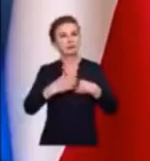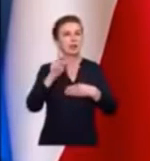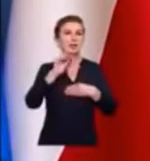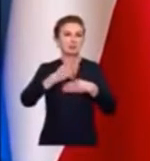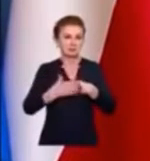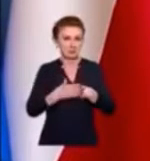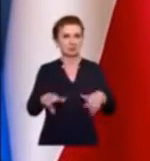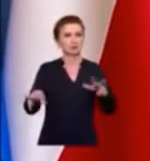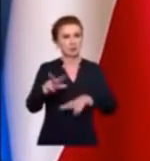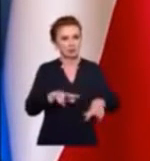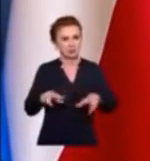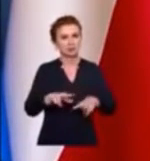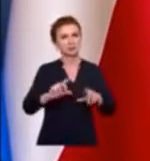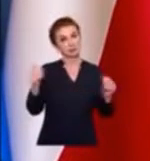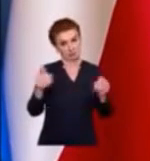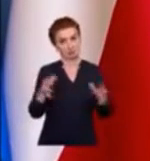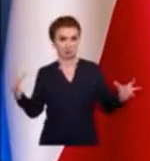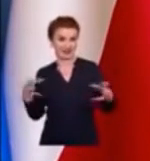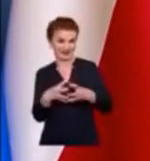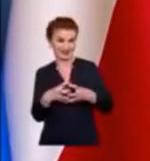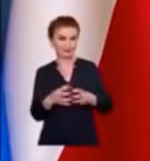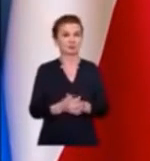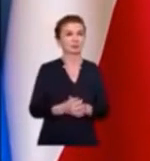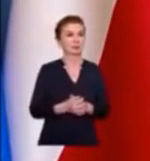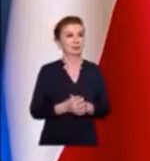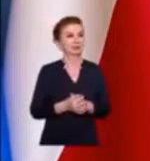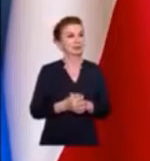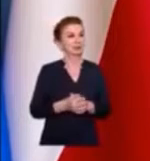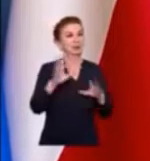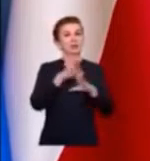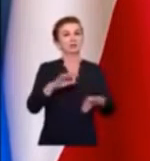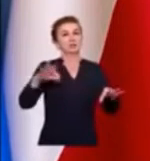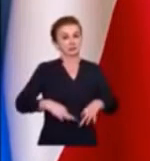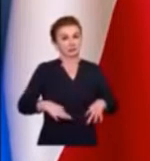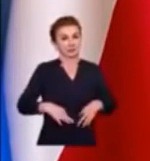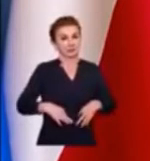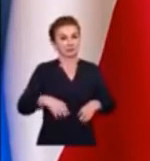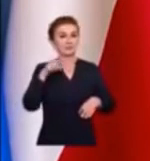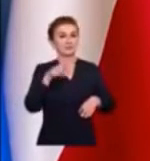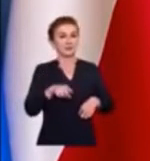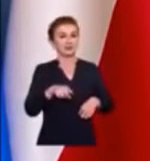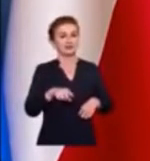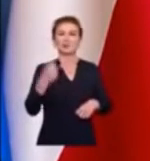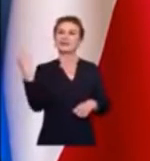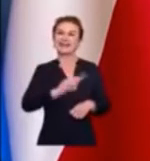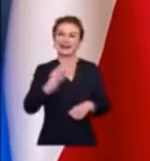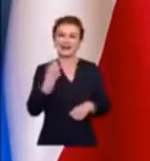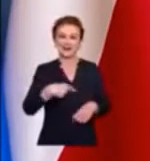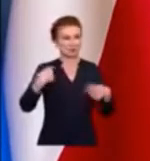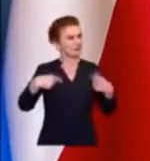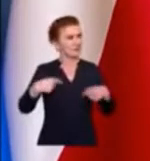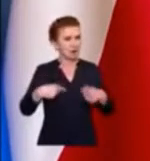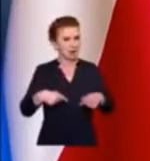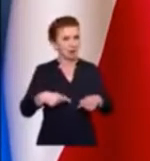porodzie rodzina znów będzie miała możliwość obecności na oddziale położniczym. Szanowni państwo, takiego odgórnego zakazu nie było. To zależy w dużym